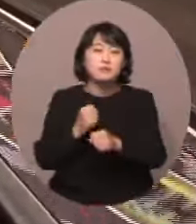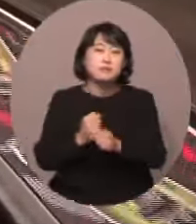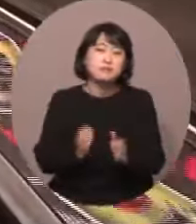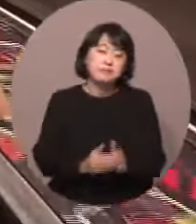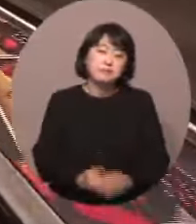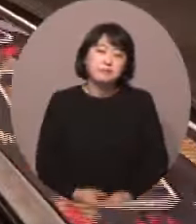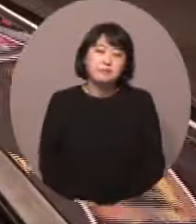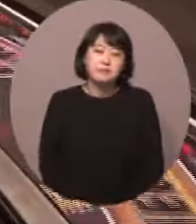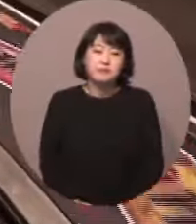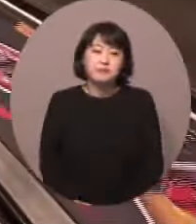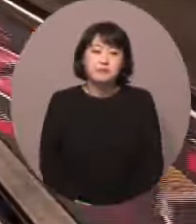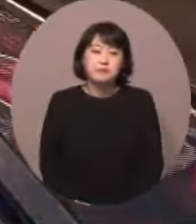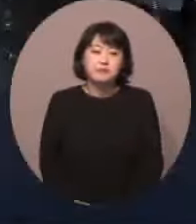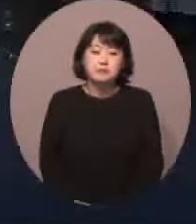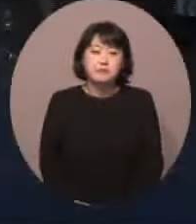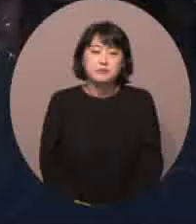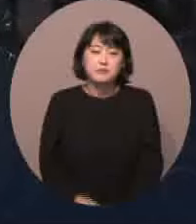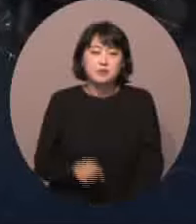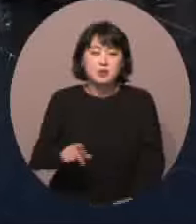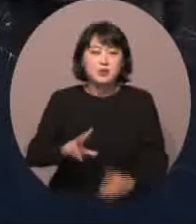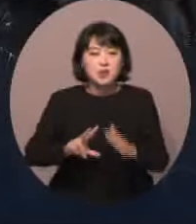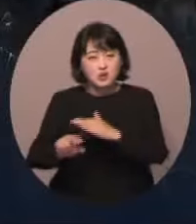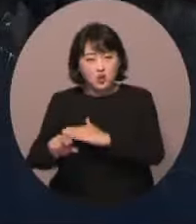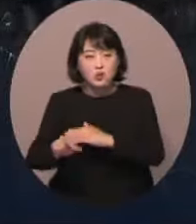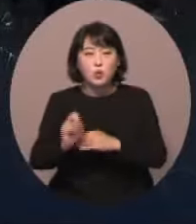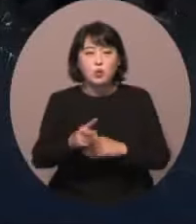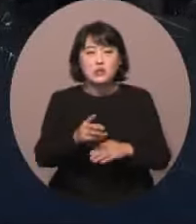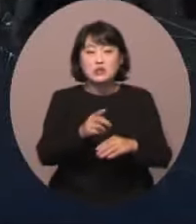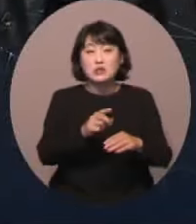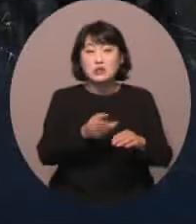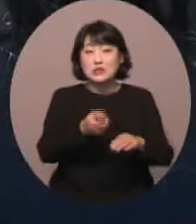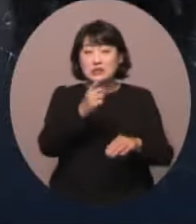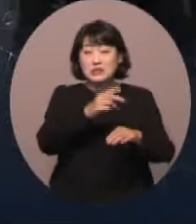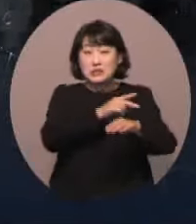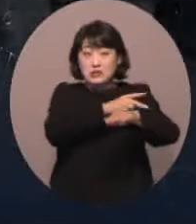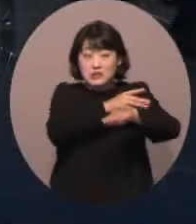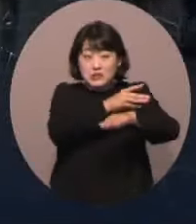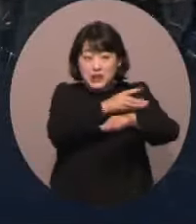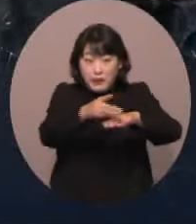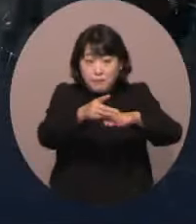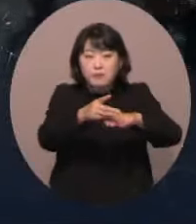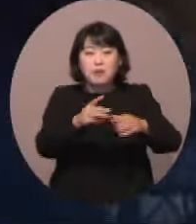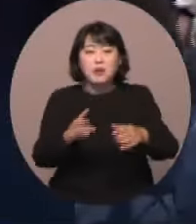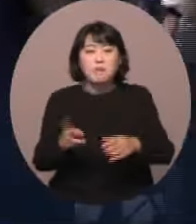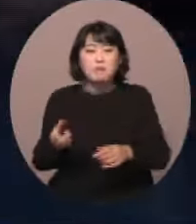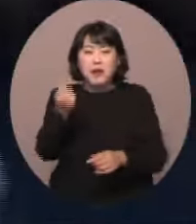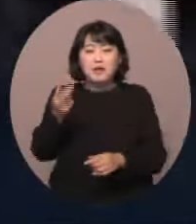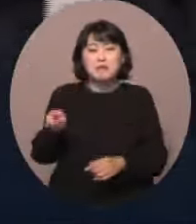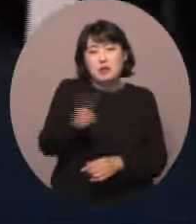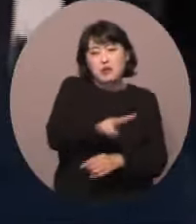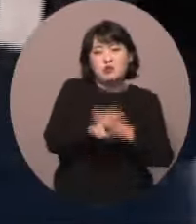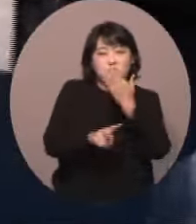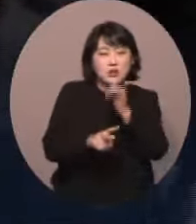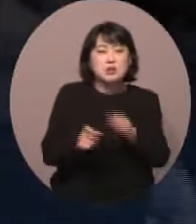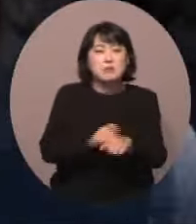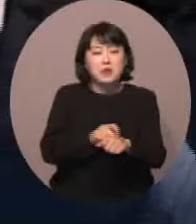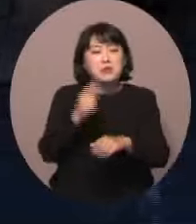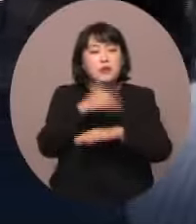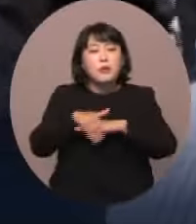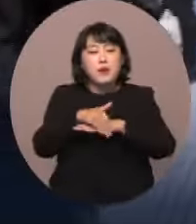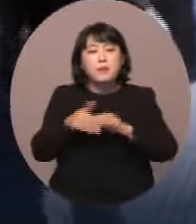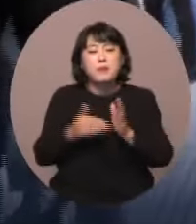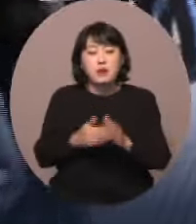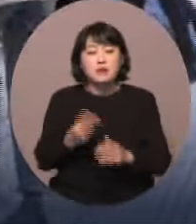A Szélkámán téri állomást kifejezetten úgy hoztuk létre, hogy a lehető legközelebb helyezkedjenek el a villamosvonalak és a metróvonalak